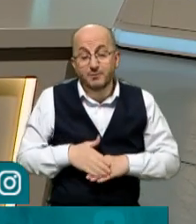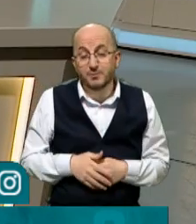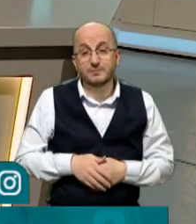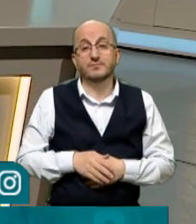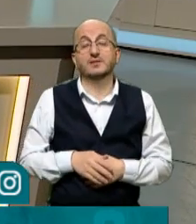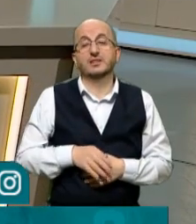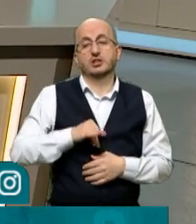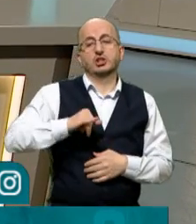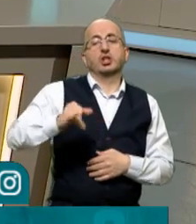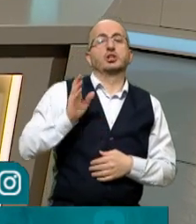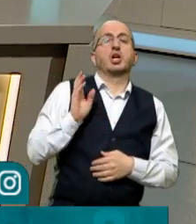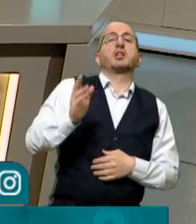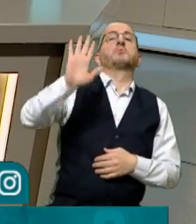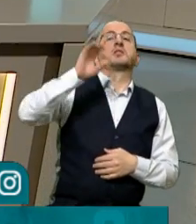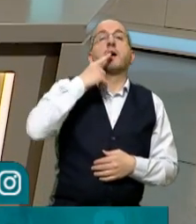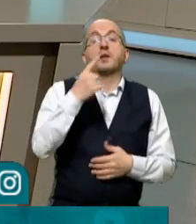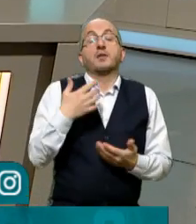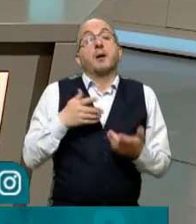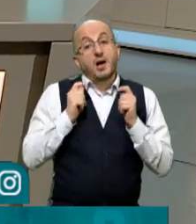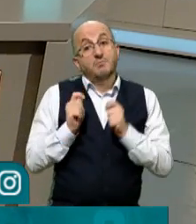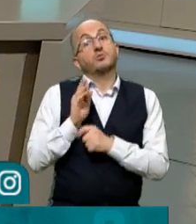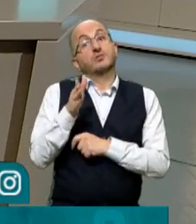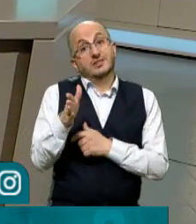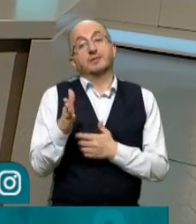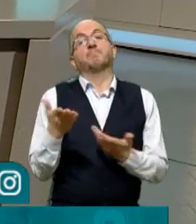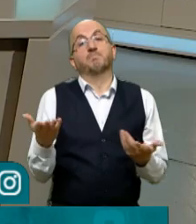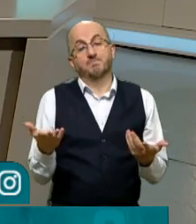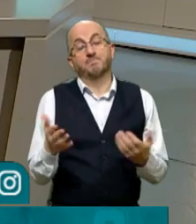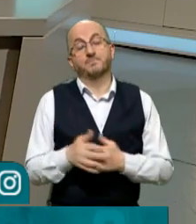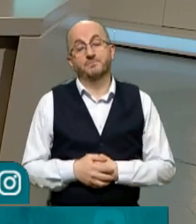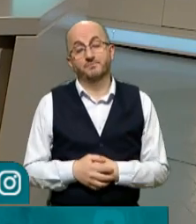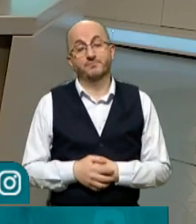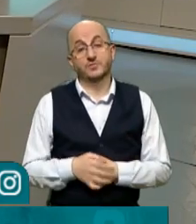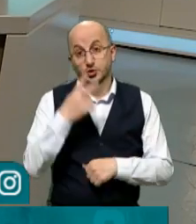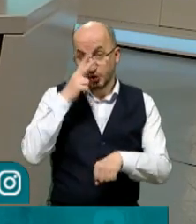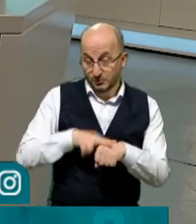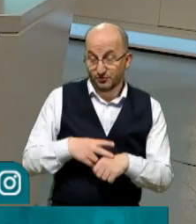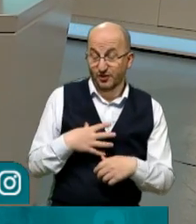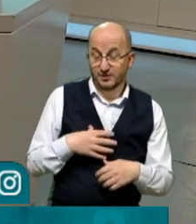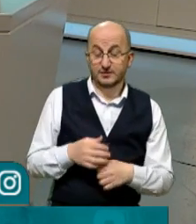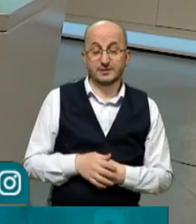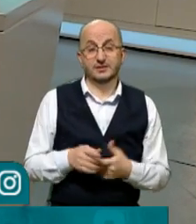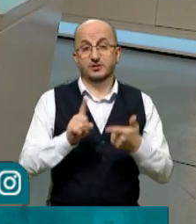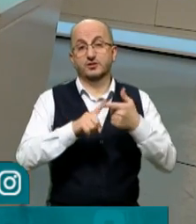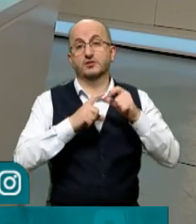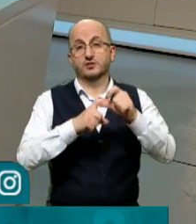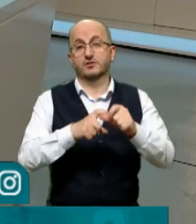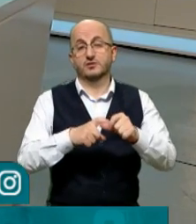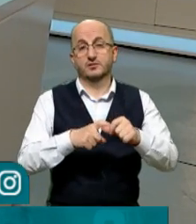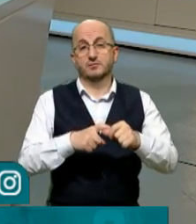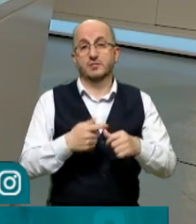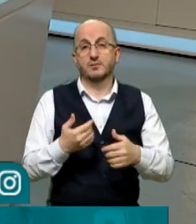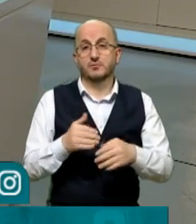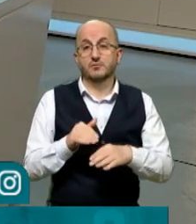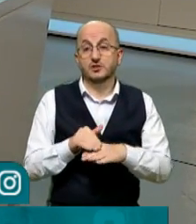yanına gitmeyeceğim falan dediniz ama gitmek evet. durumunda kaldınız. Evet. Tamam. İkinci sorum, ikametgahım